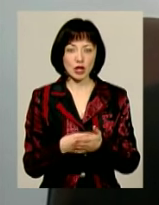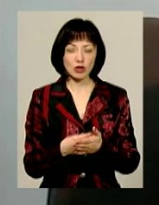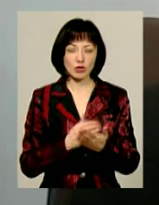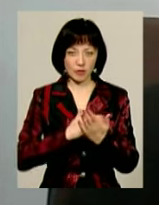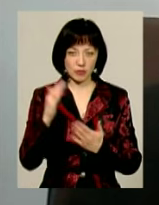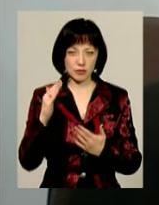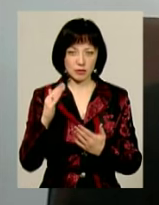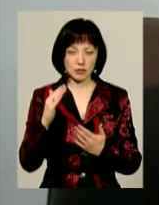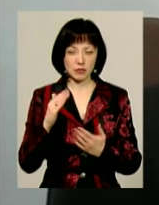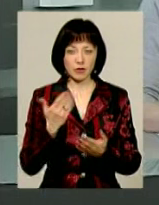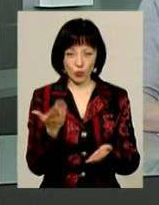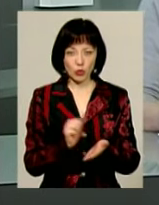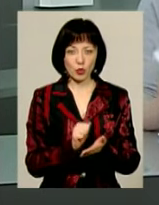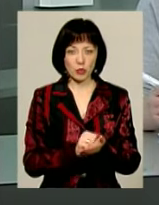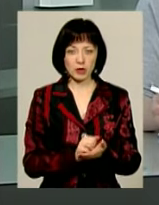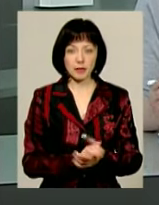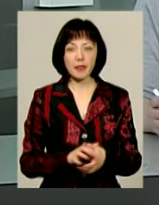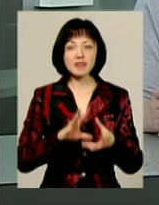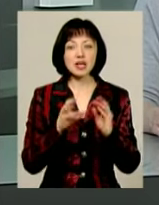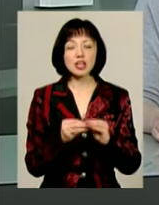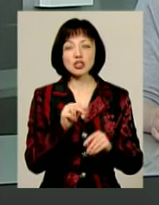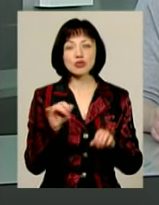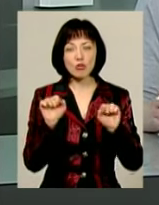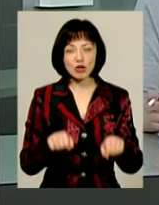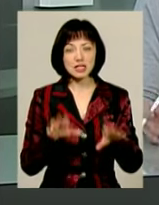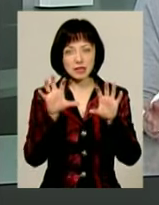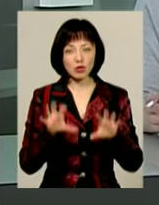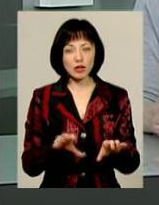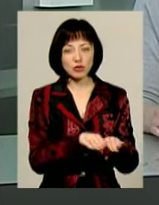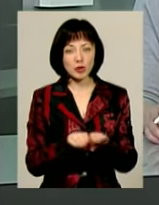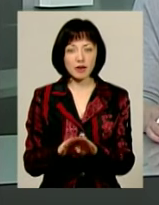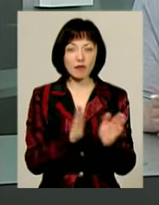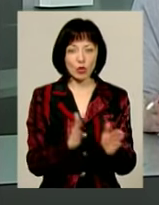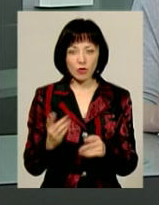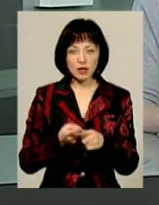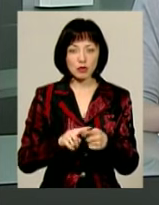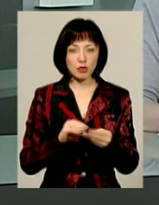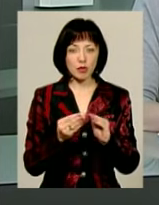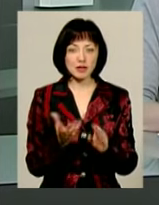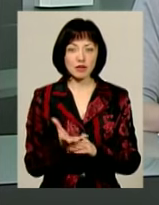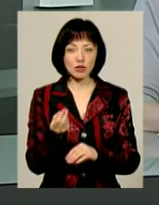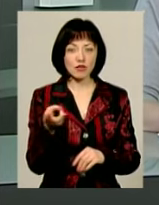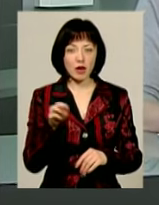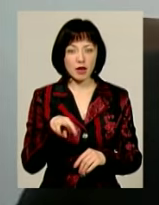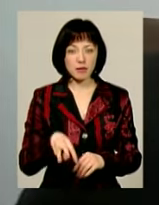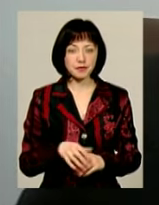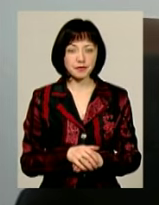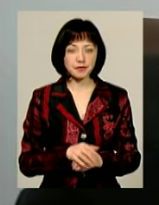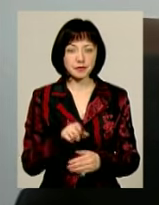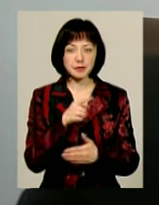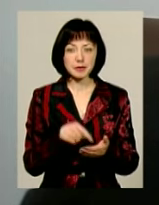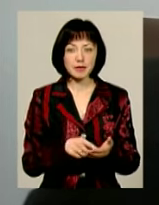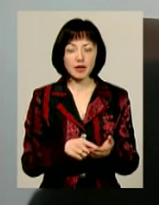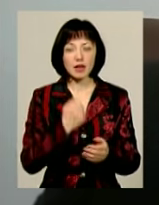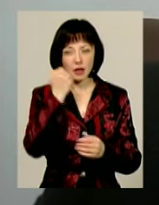От документ. А взагалі, чи можна на законодавчому рівні врегулювати цю проблему з фінансуванням? Дякую.